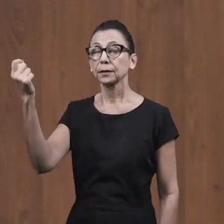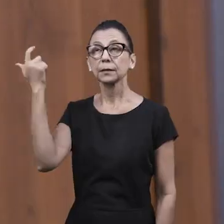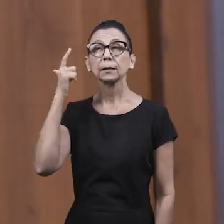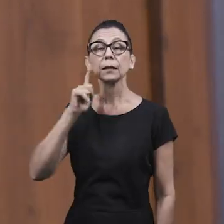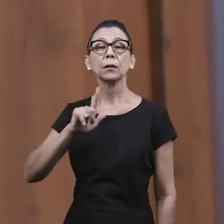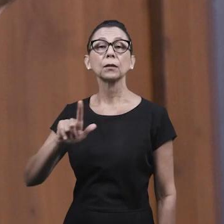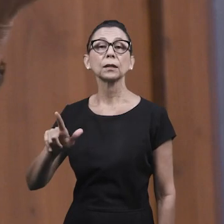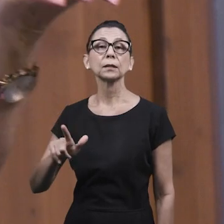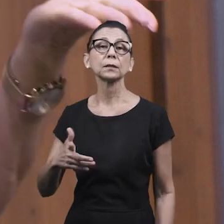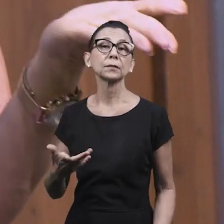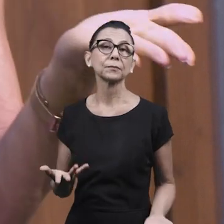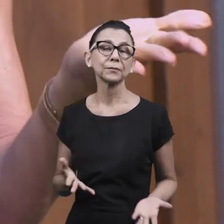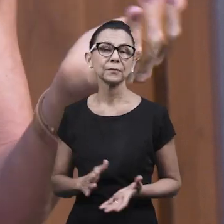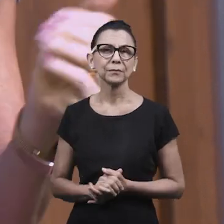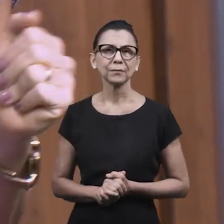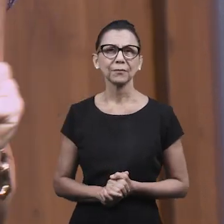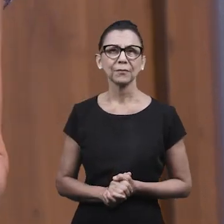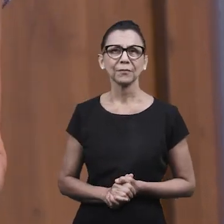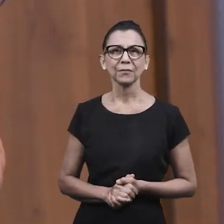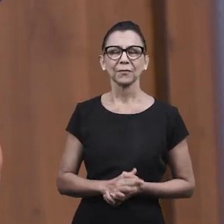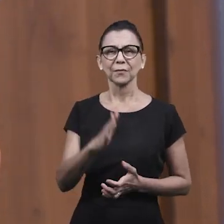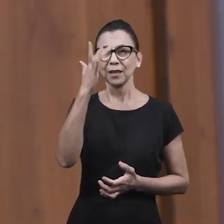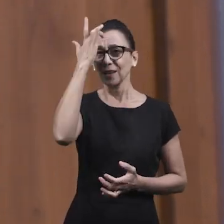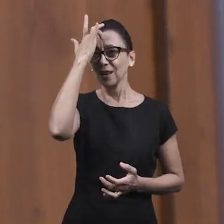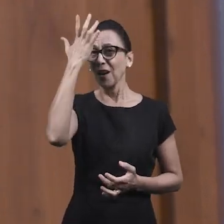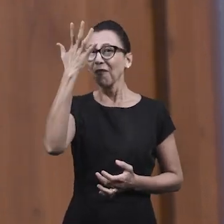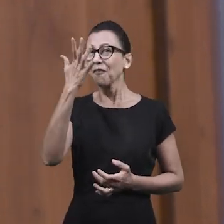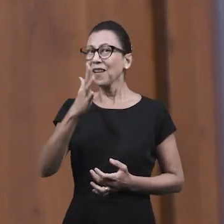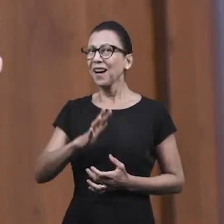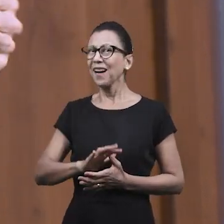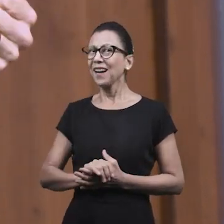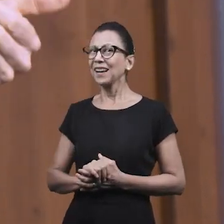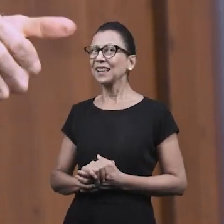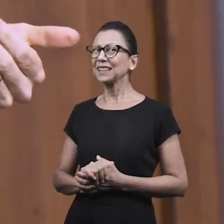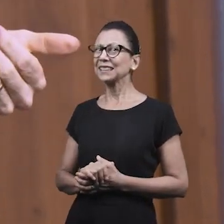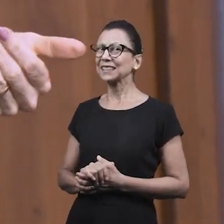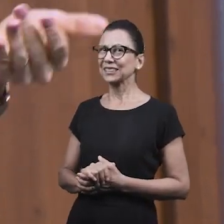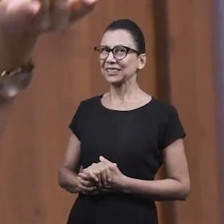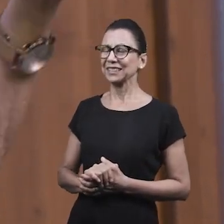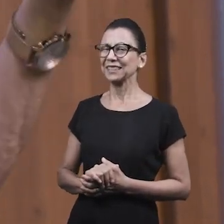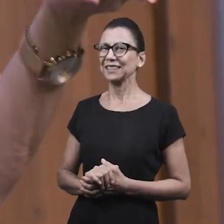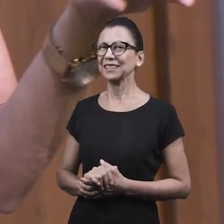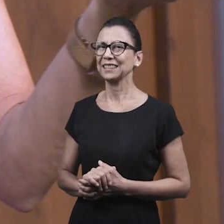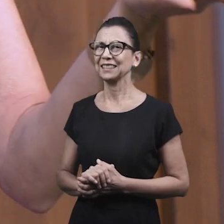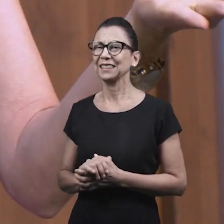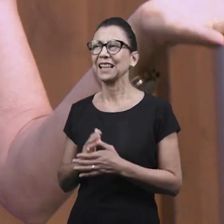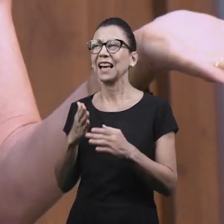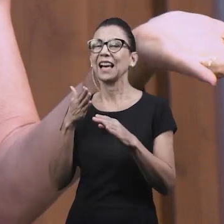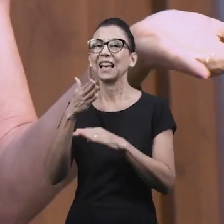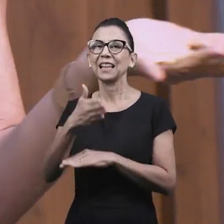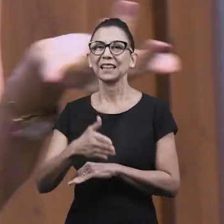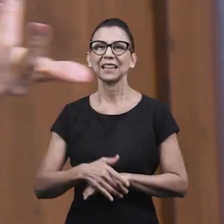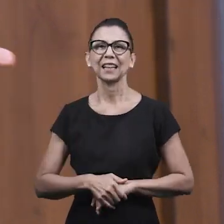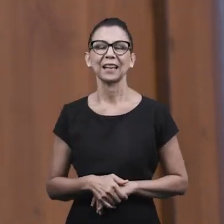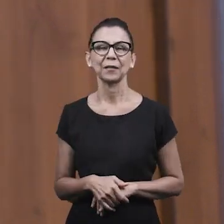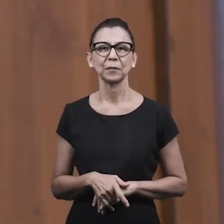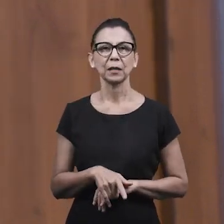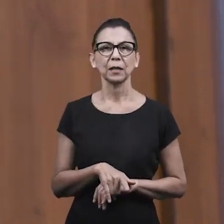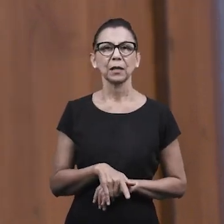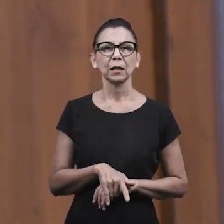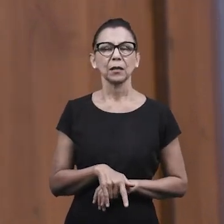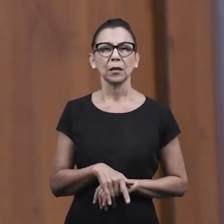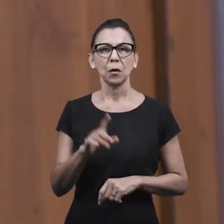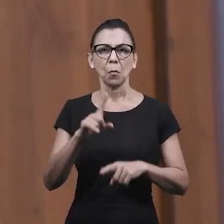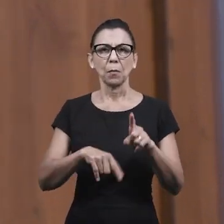éternelle. Il était très facile d'entrer par cette porte parce qu'elle n'était pas faite d'aucun